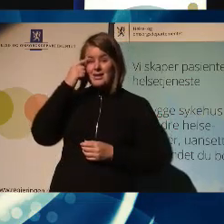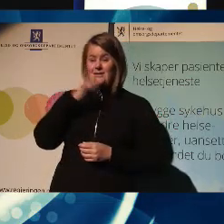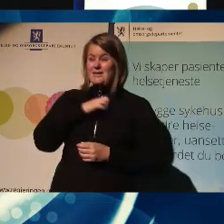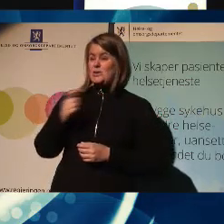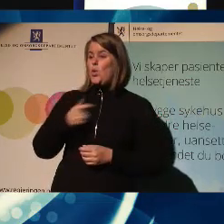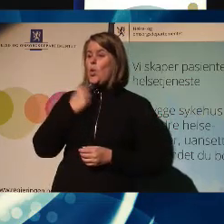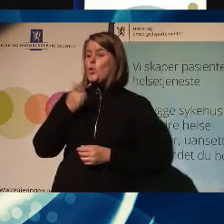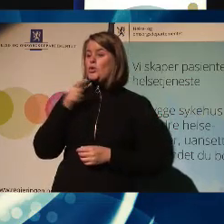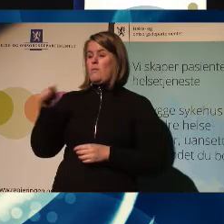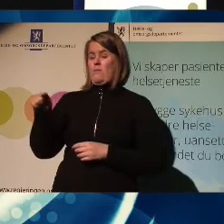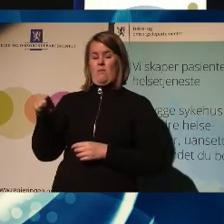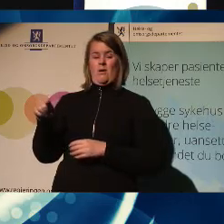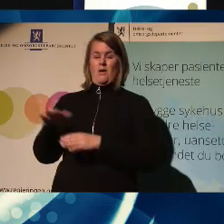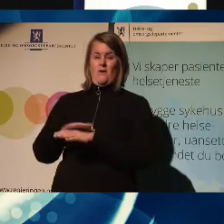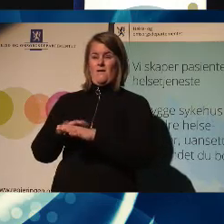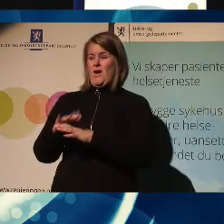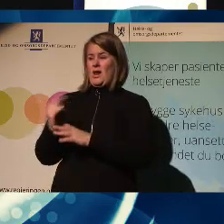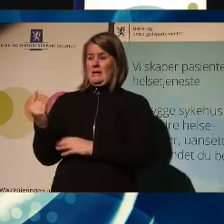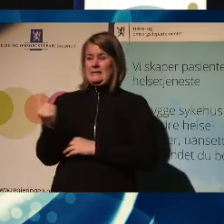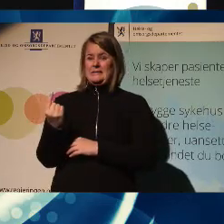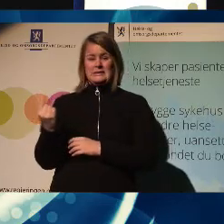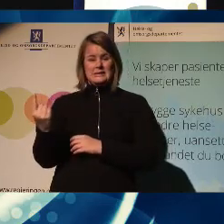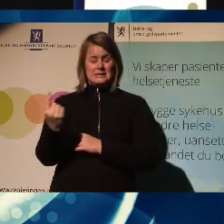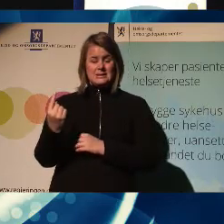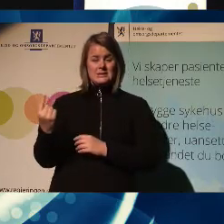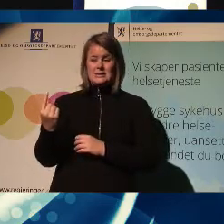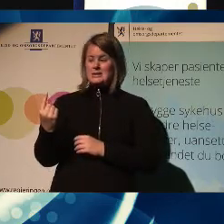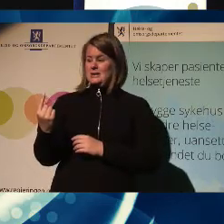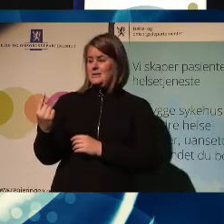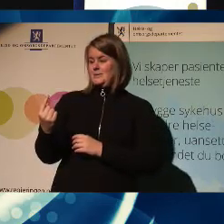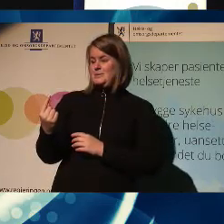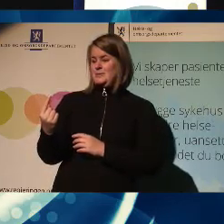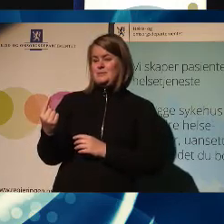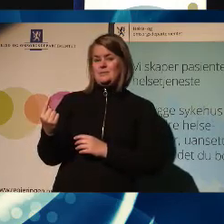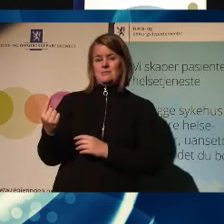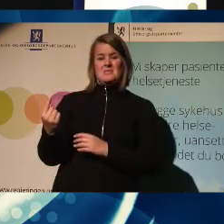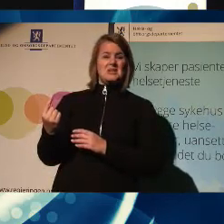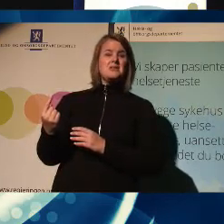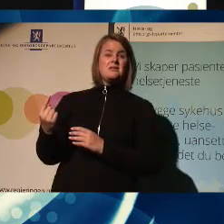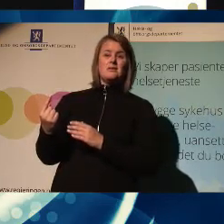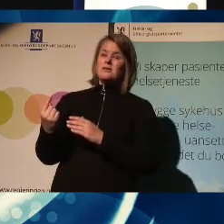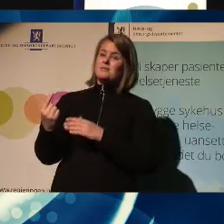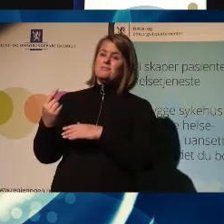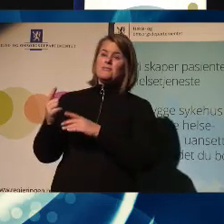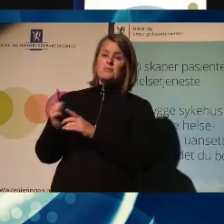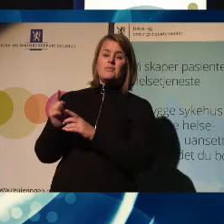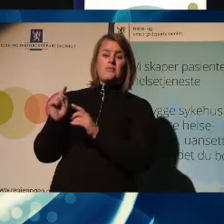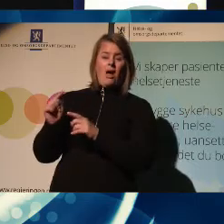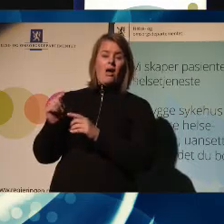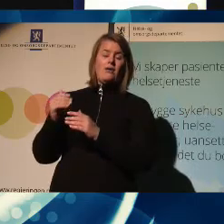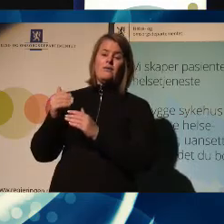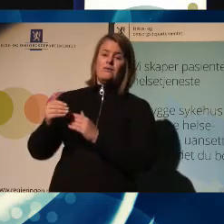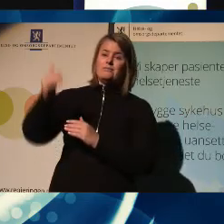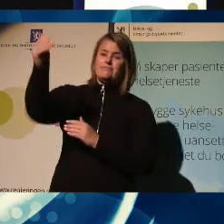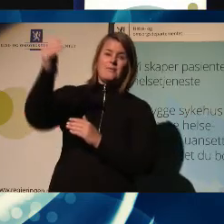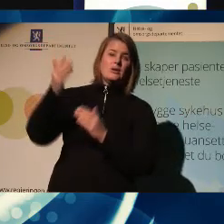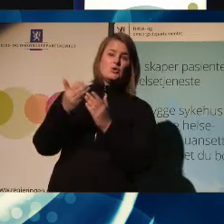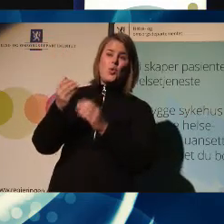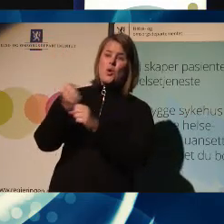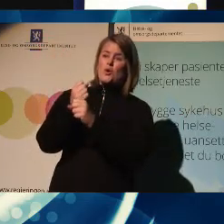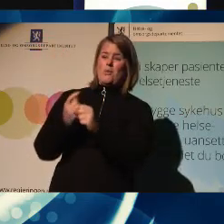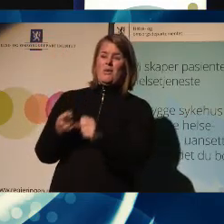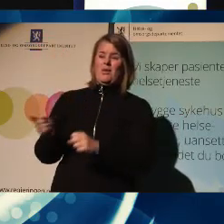i ungdomstida. Ofte blir stående utenfor senere i livet også, med tanke på skole og jobb.